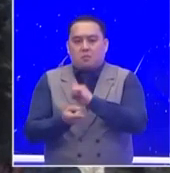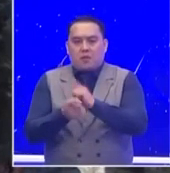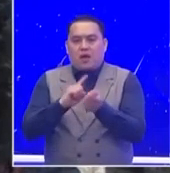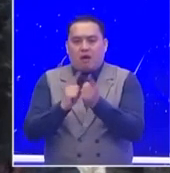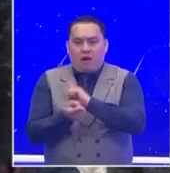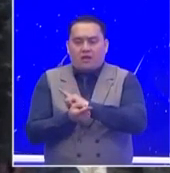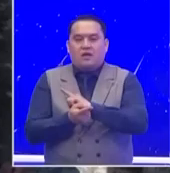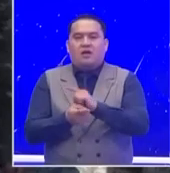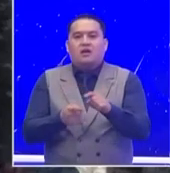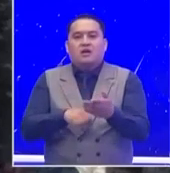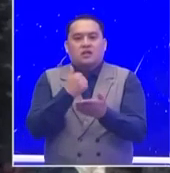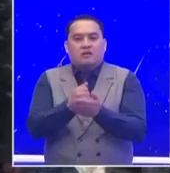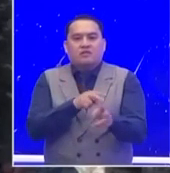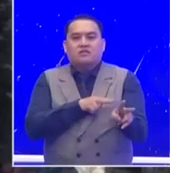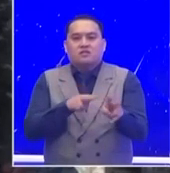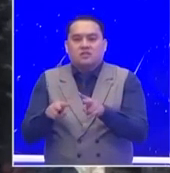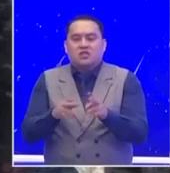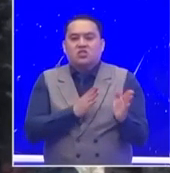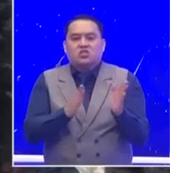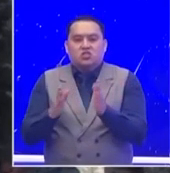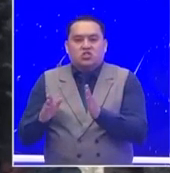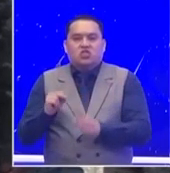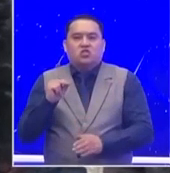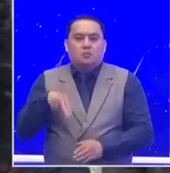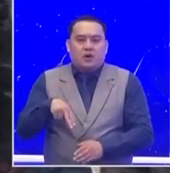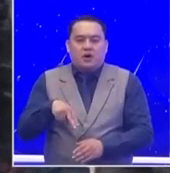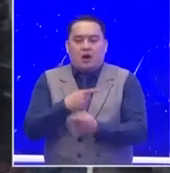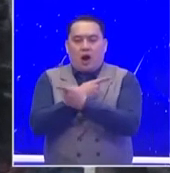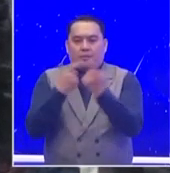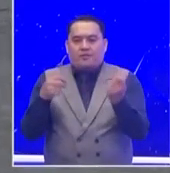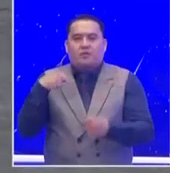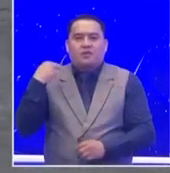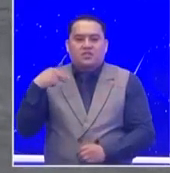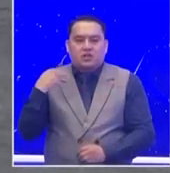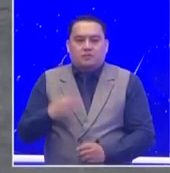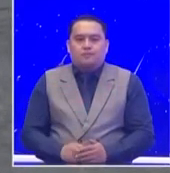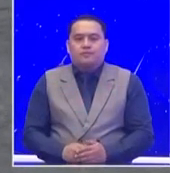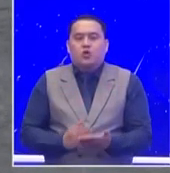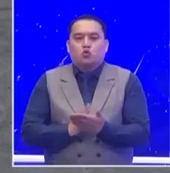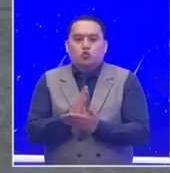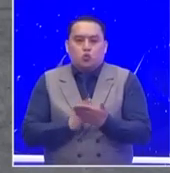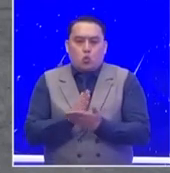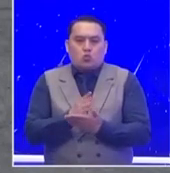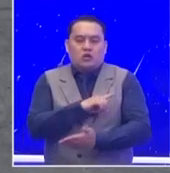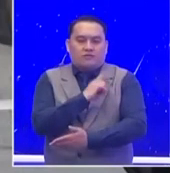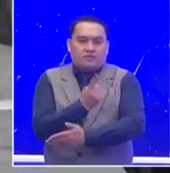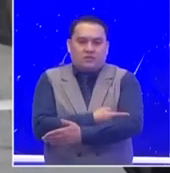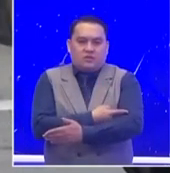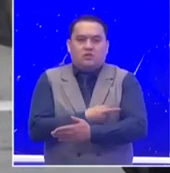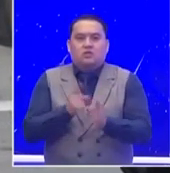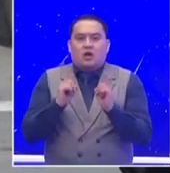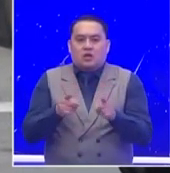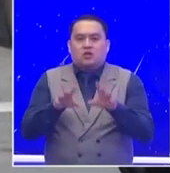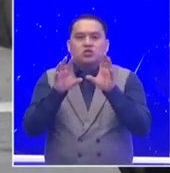это следить за выполнением требования режима ЧП, объявленного президентом. Свою службу все задействованные силы должны нести